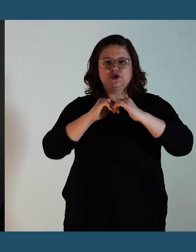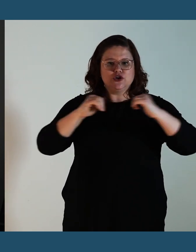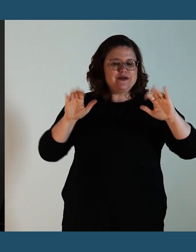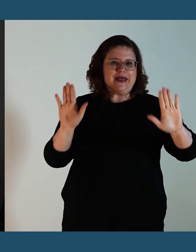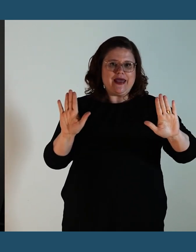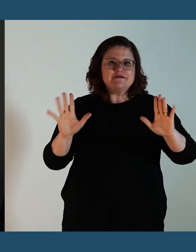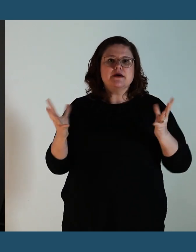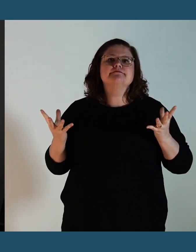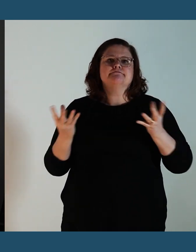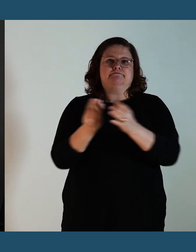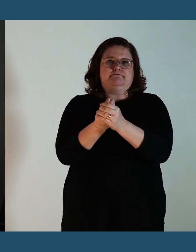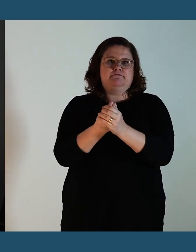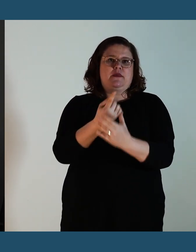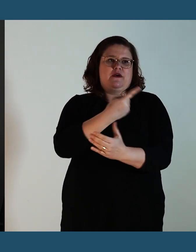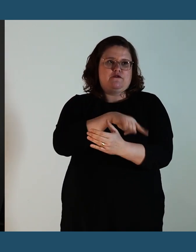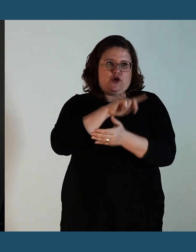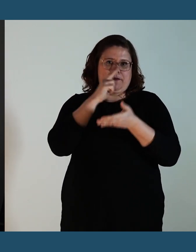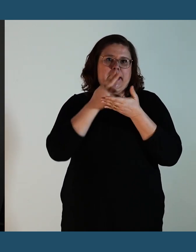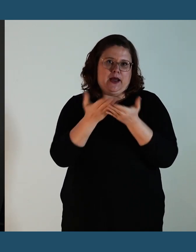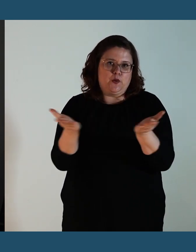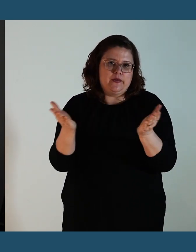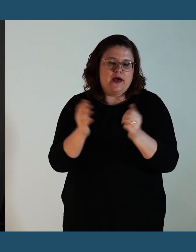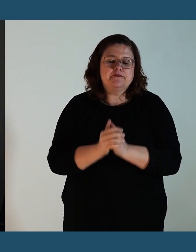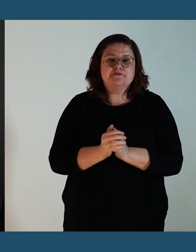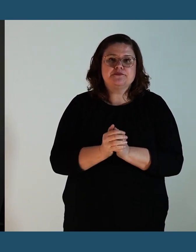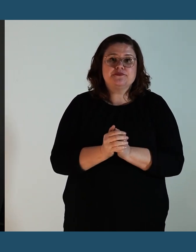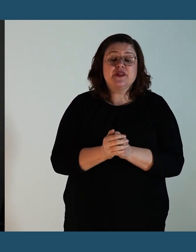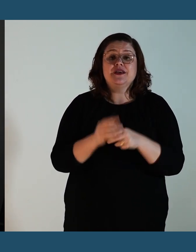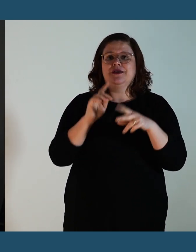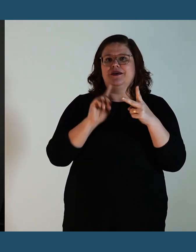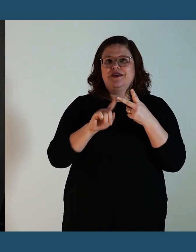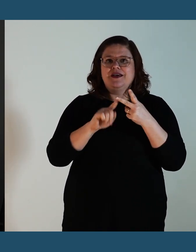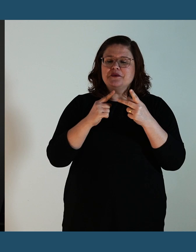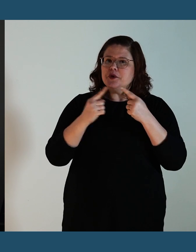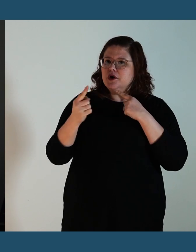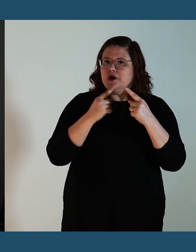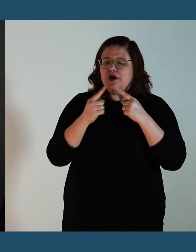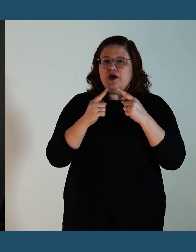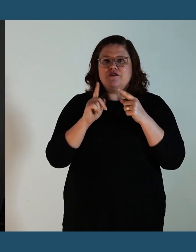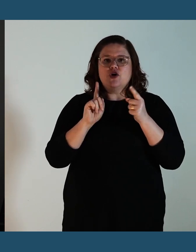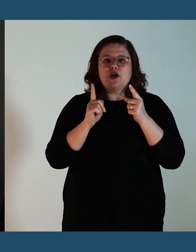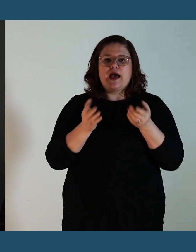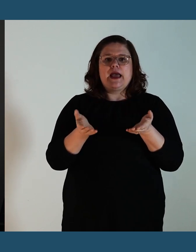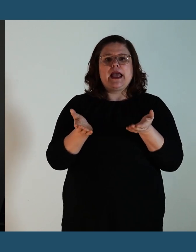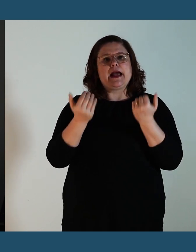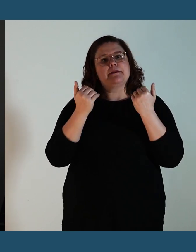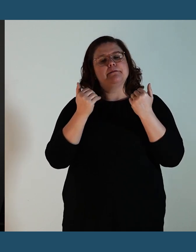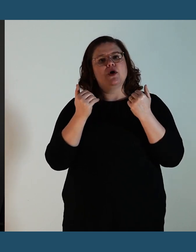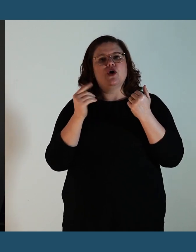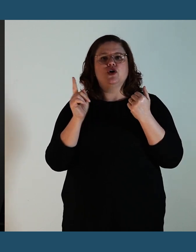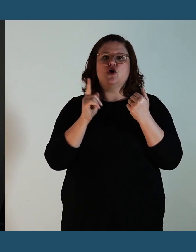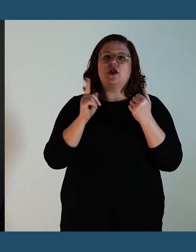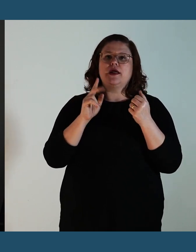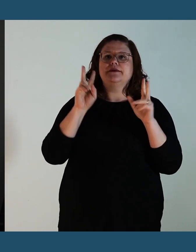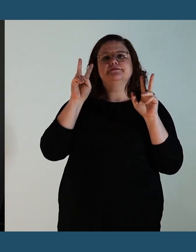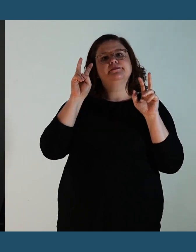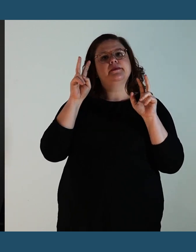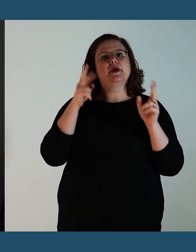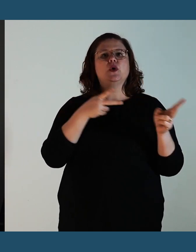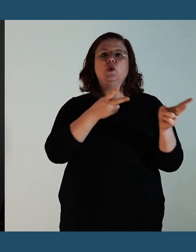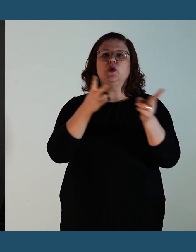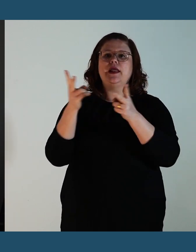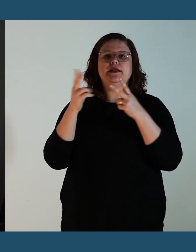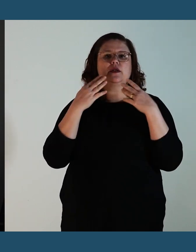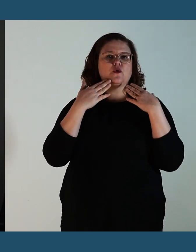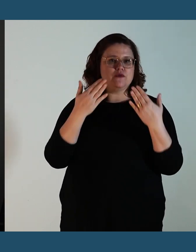näyttääkseen voimansa. Sitten tässä puhuttiin myös siitä tietystä painoarvosta, että on helppo ehkä saavuttaa se semmoinen tietty yleinen hyväksyntä